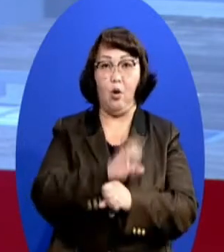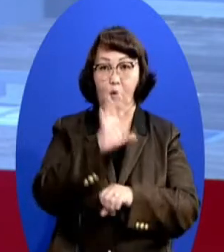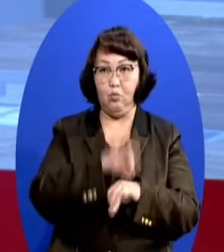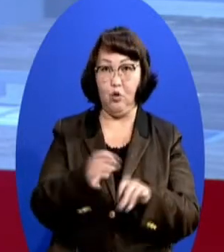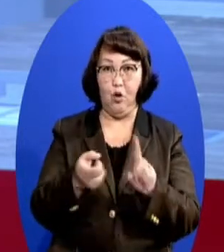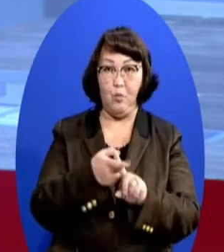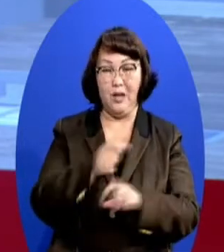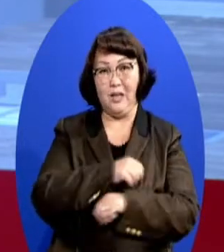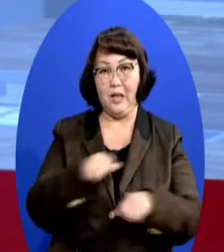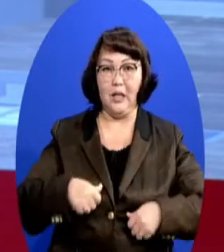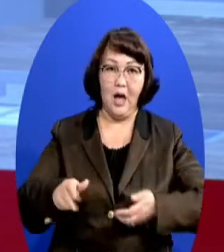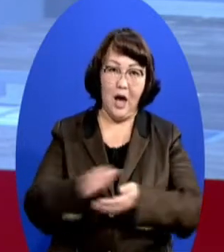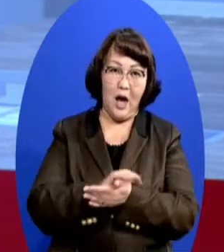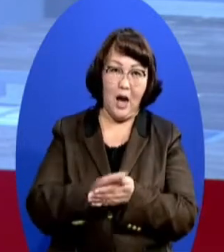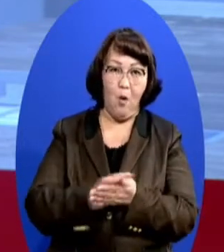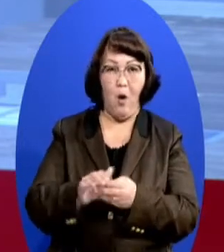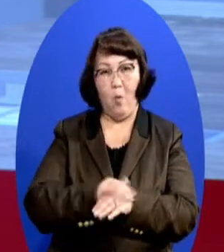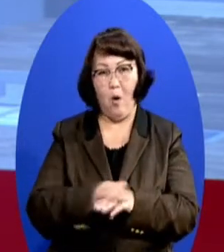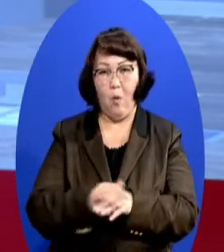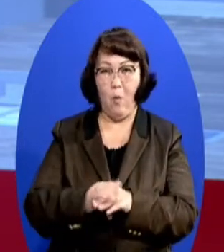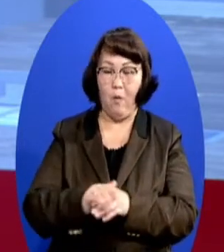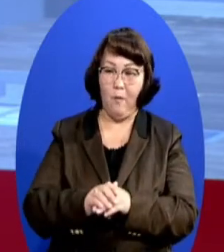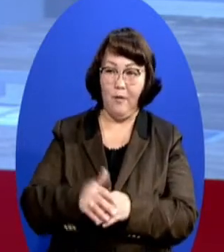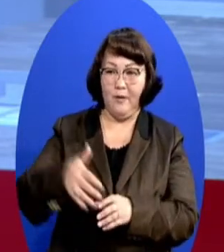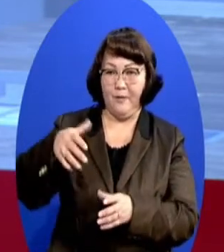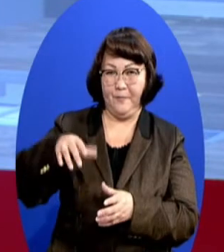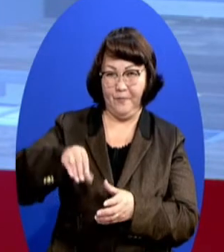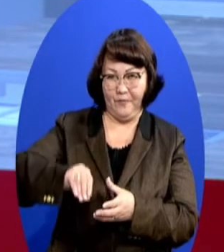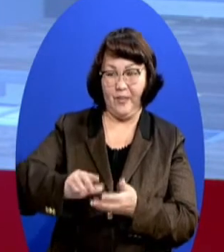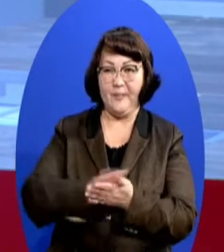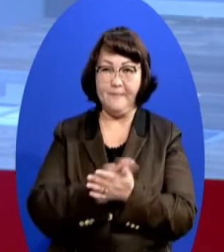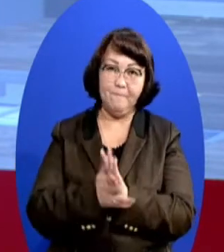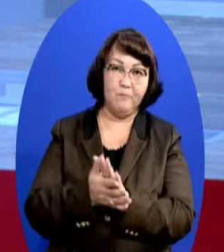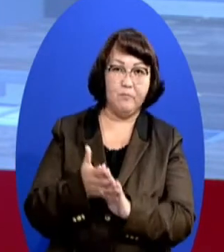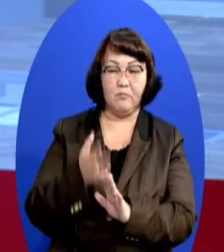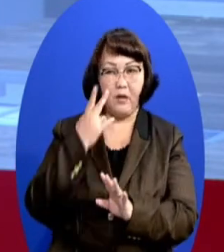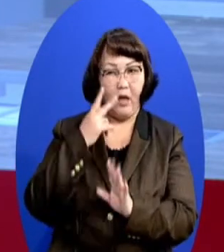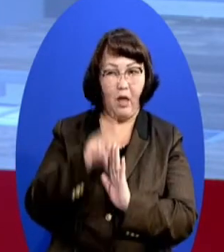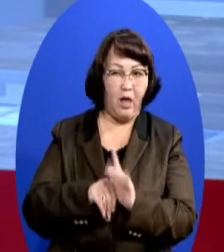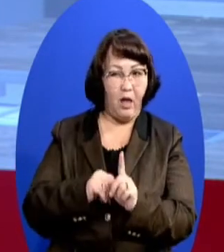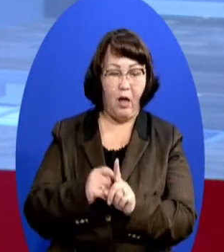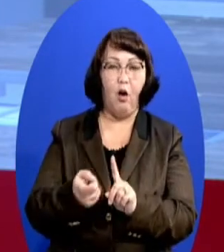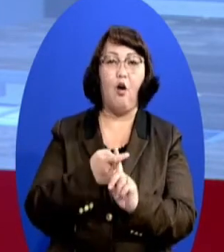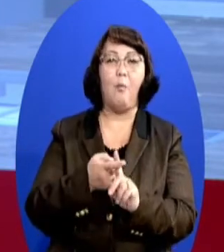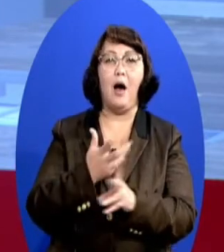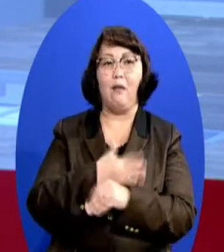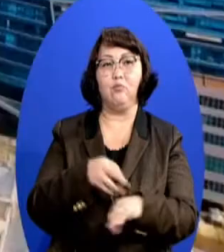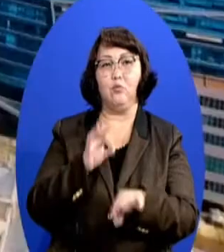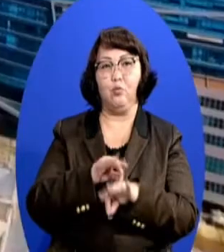холбоотой, иргэд гараа, тогтмол, угааж, ариун цэврээ сайтар сахиж байгаатай холбоотой гэдгийг эмч мэрэгжилтнүүд онцолж байна.